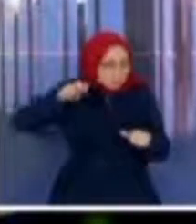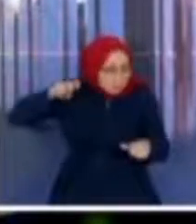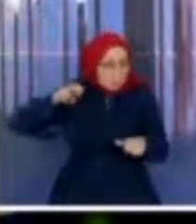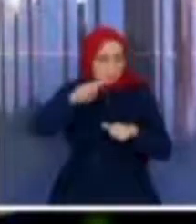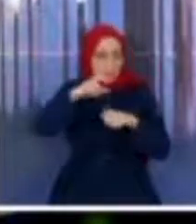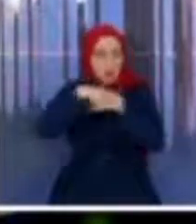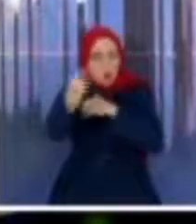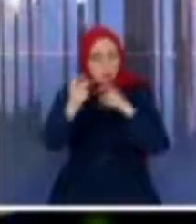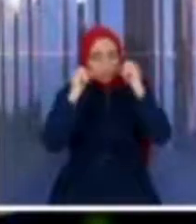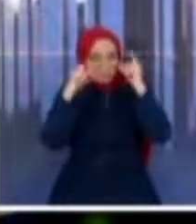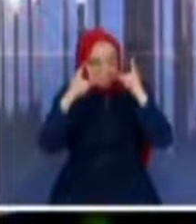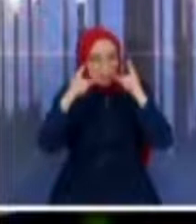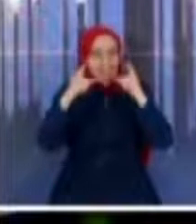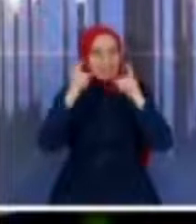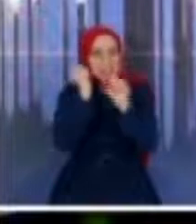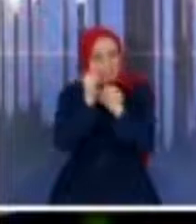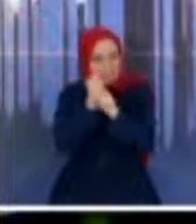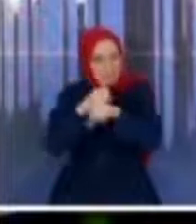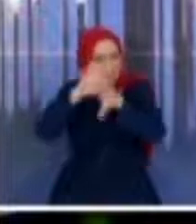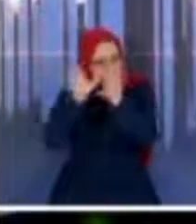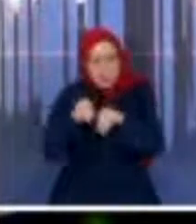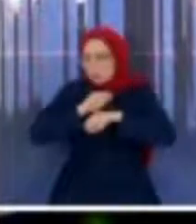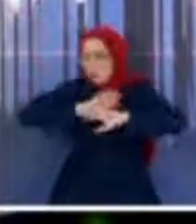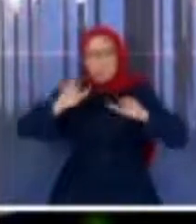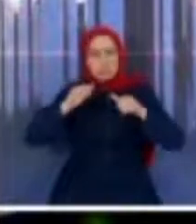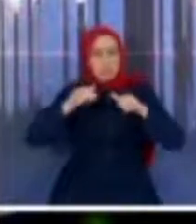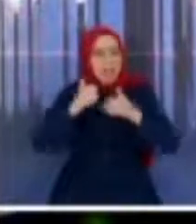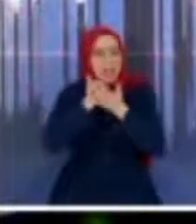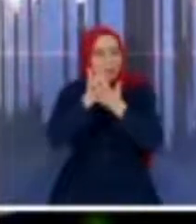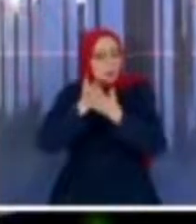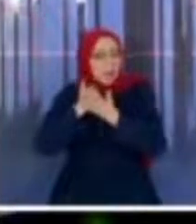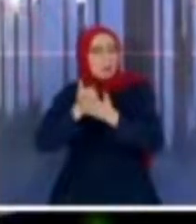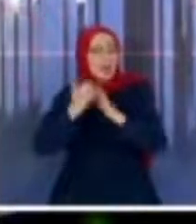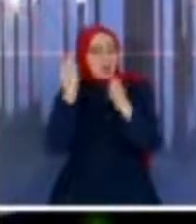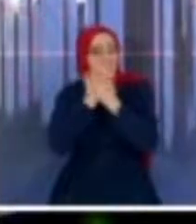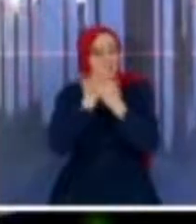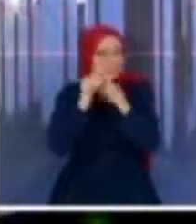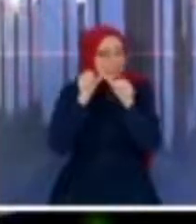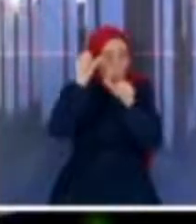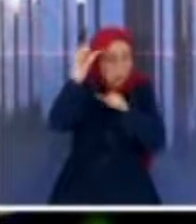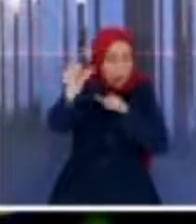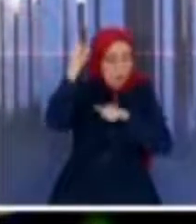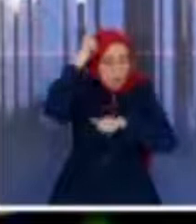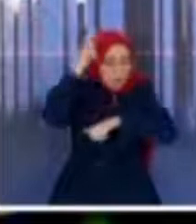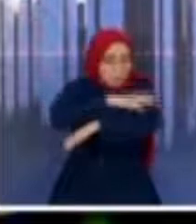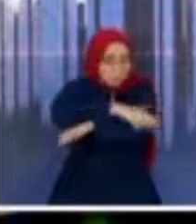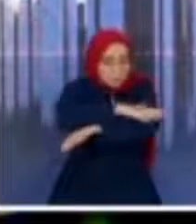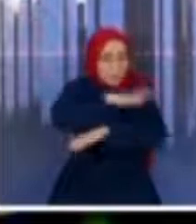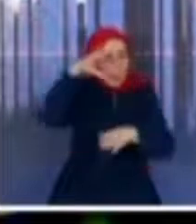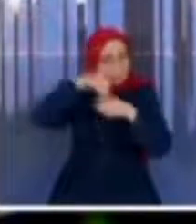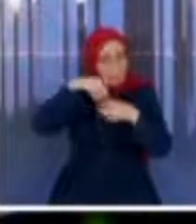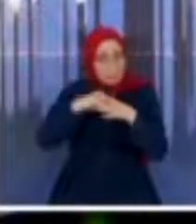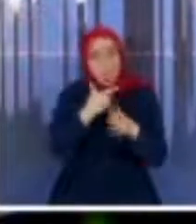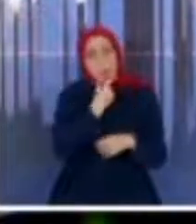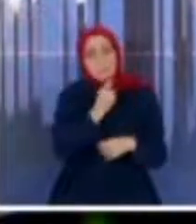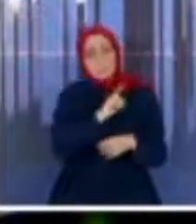يخرجوا معناها من إطارهم من العائلة ولا المدرسة ولا اللي يعملوا فيه باش يسونجاج في المجتمع المدني، كانت حاجة ياسر